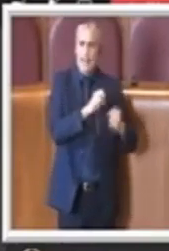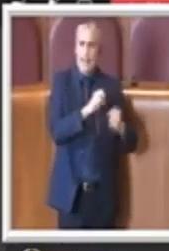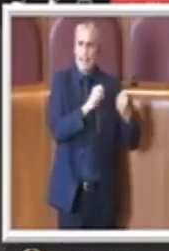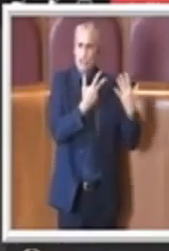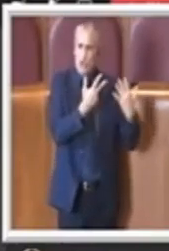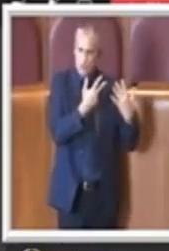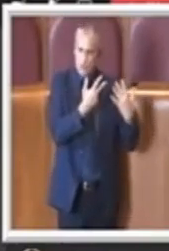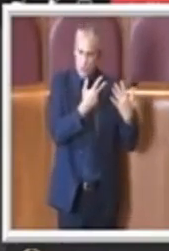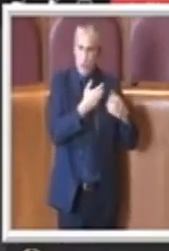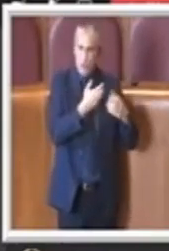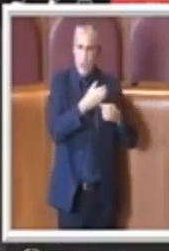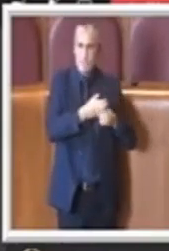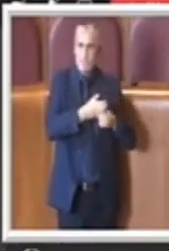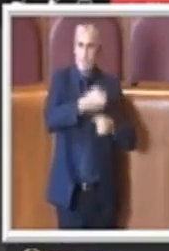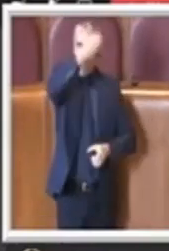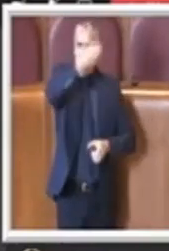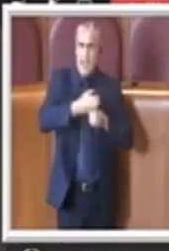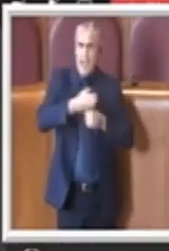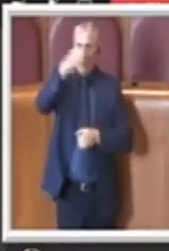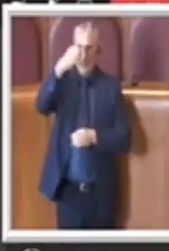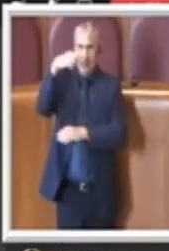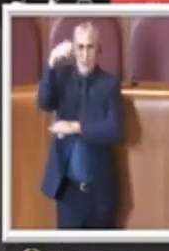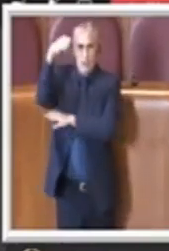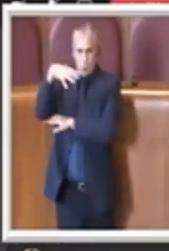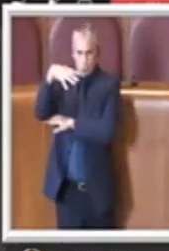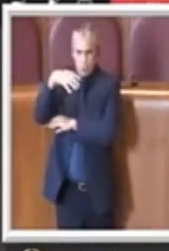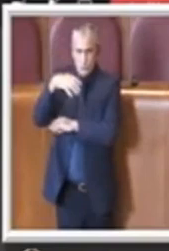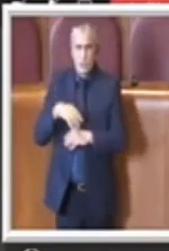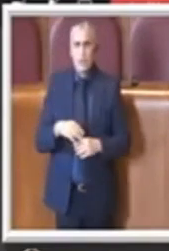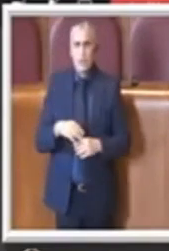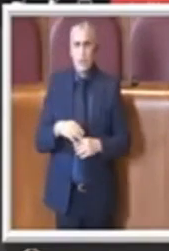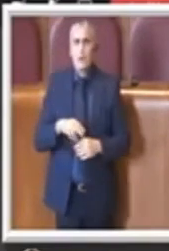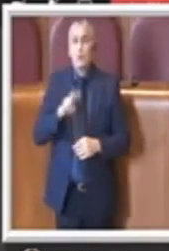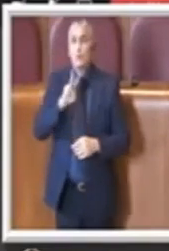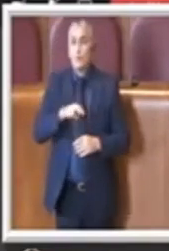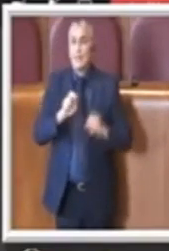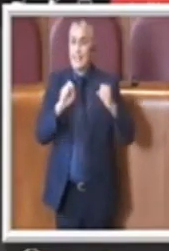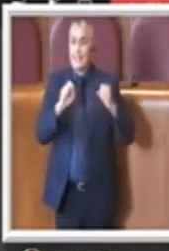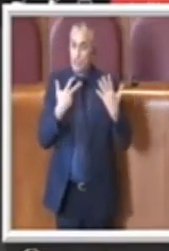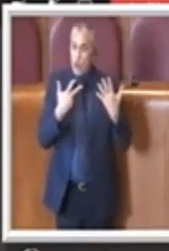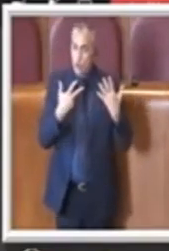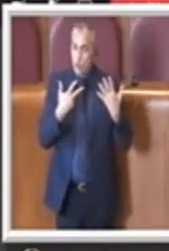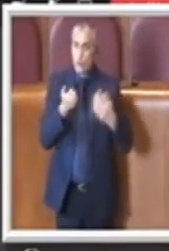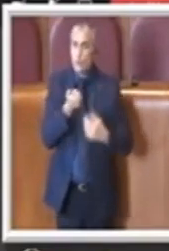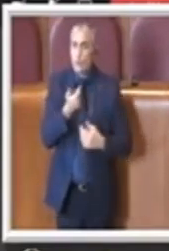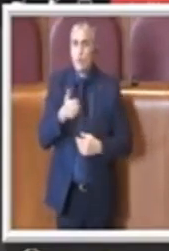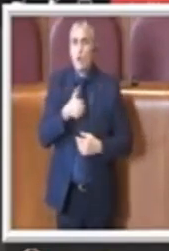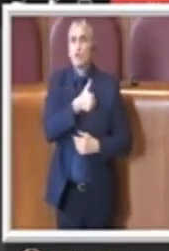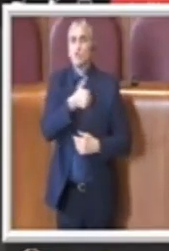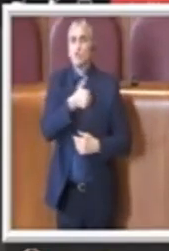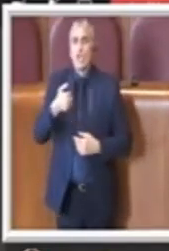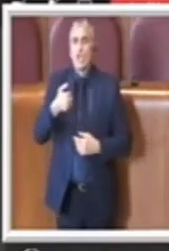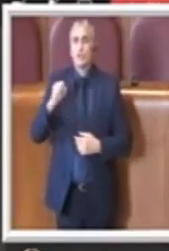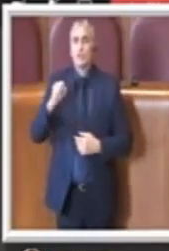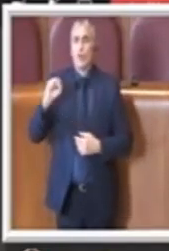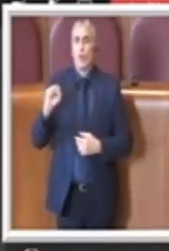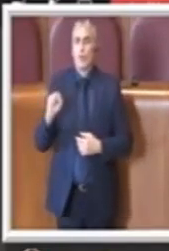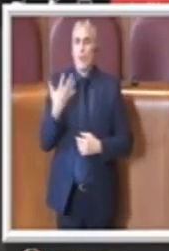sì ecco allora per quanto riguarda il 2018 erano 115